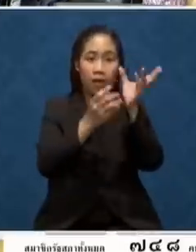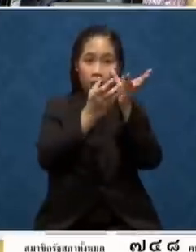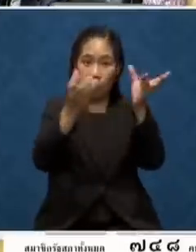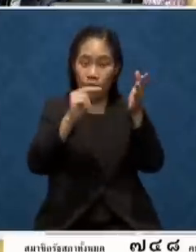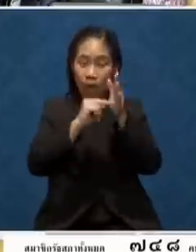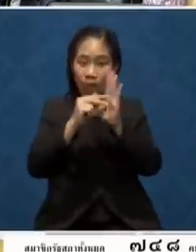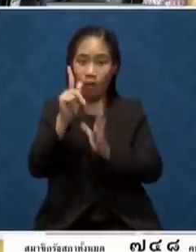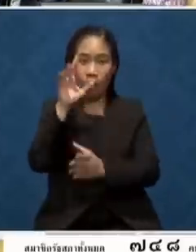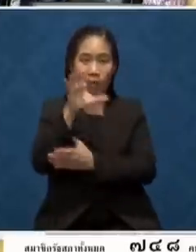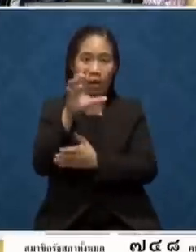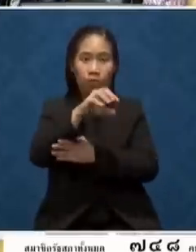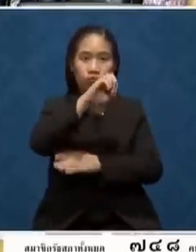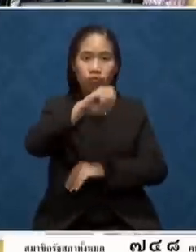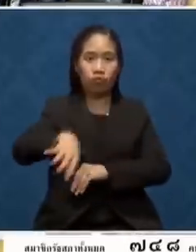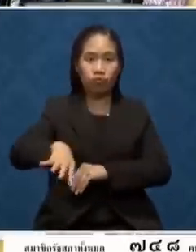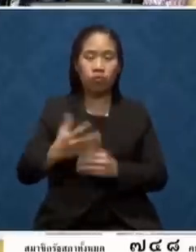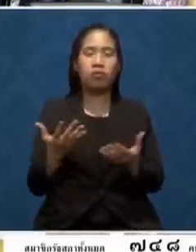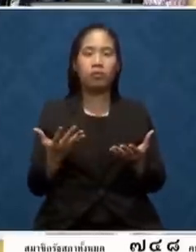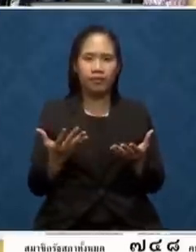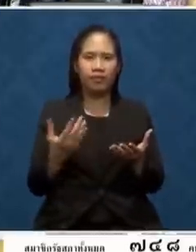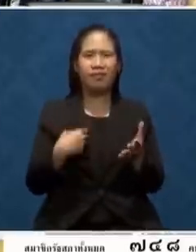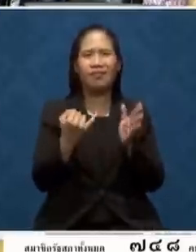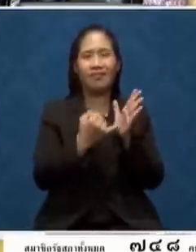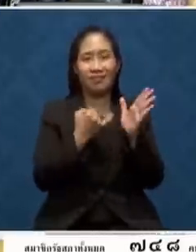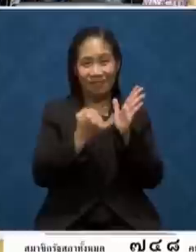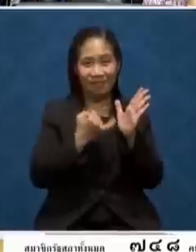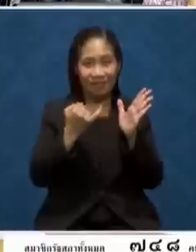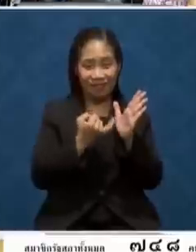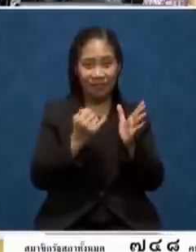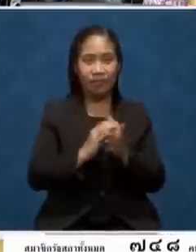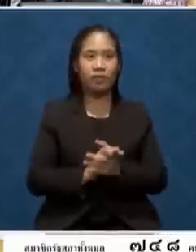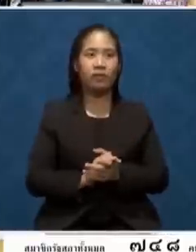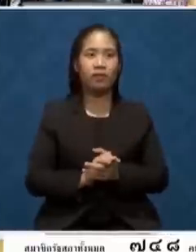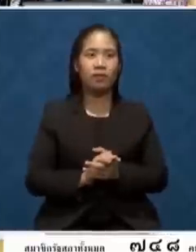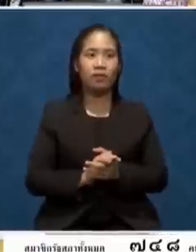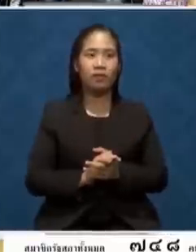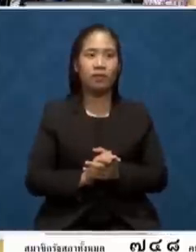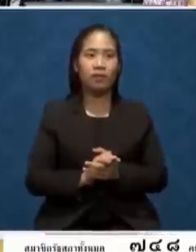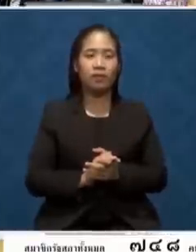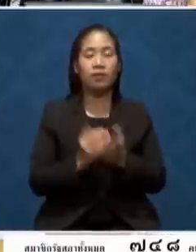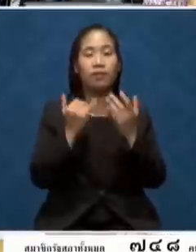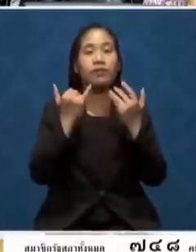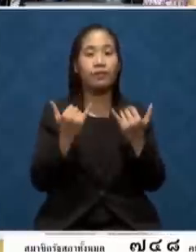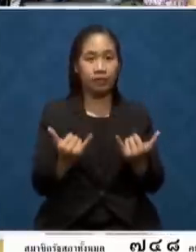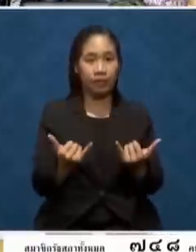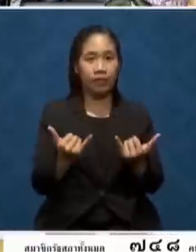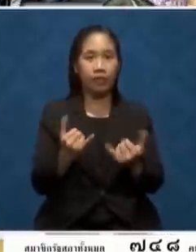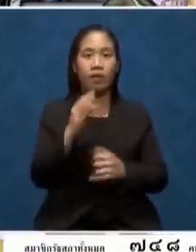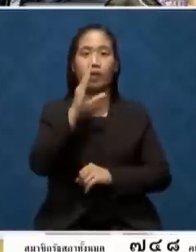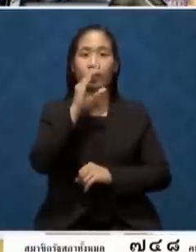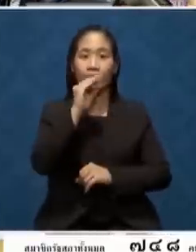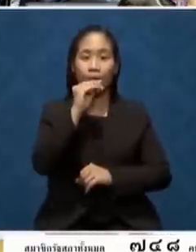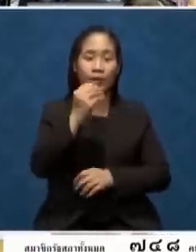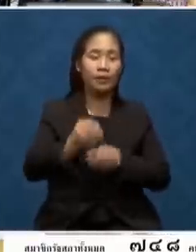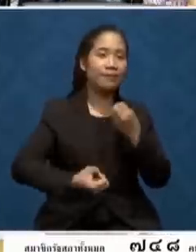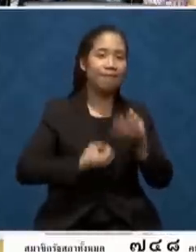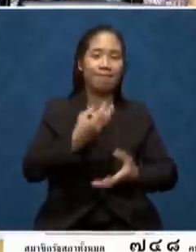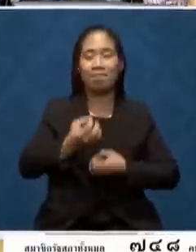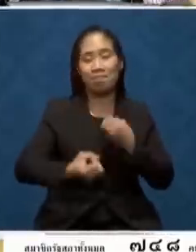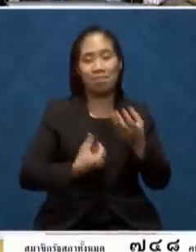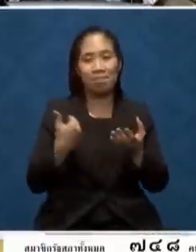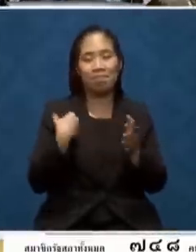ข้อบังคับนั้นได้อันนี้คือหลักง่ายๆท่านประธานครับวันนี้พูดกันมีการพูด